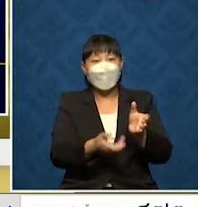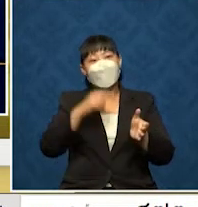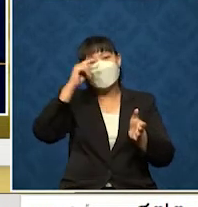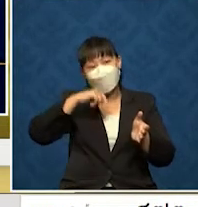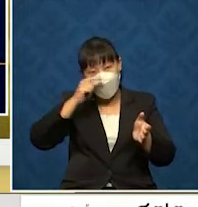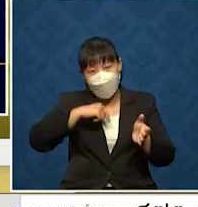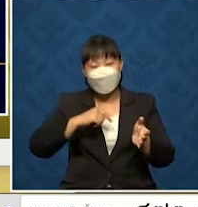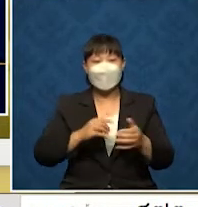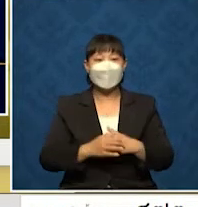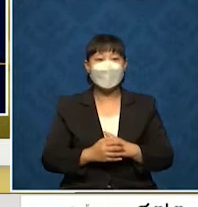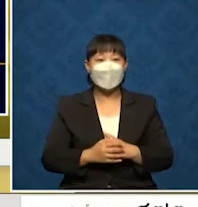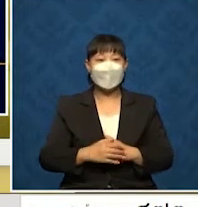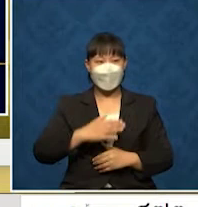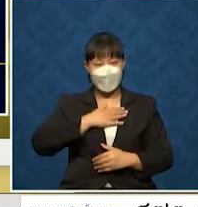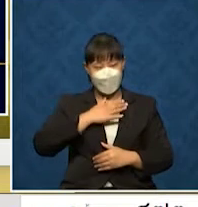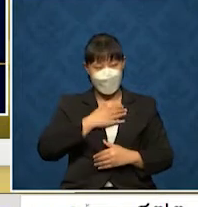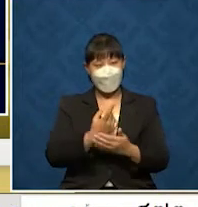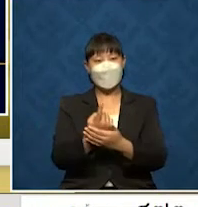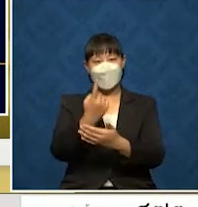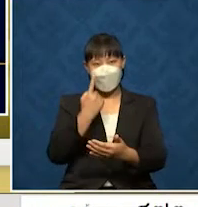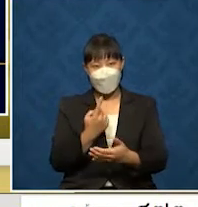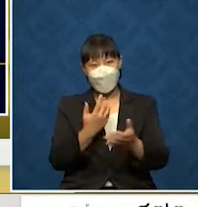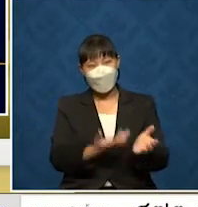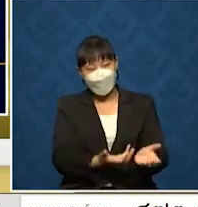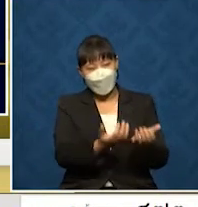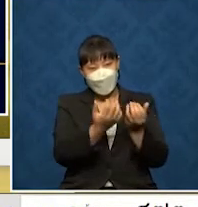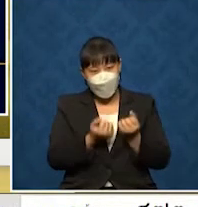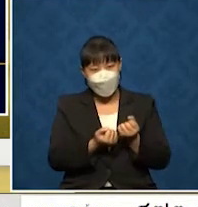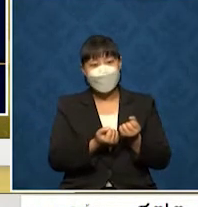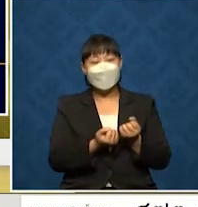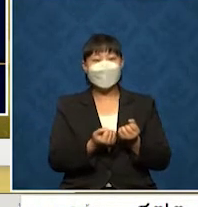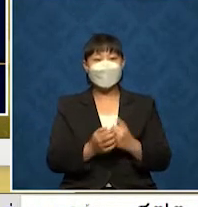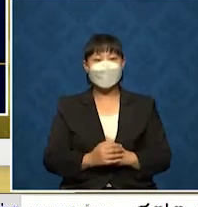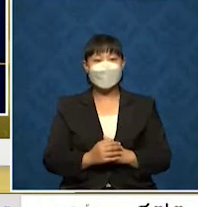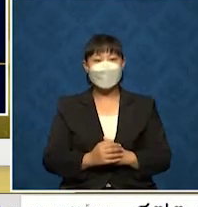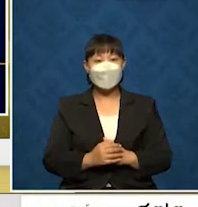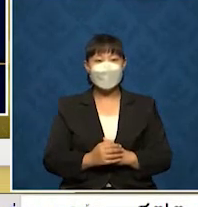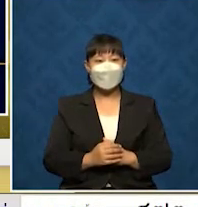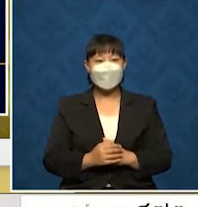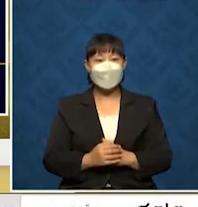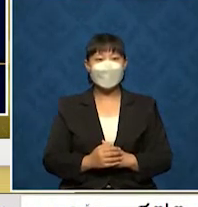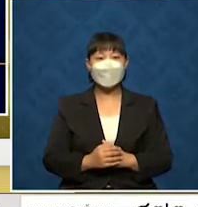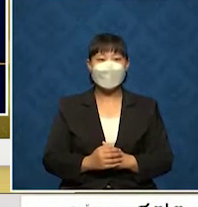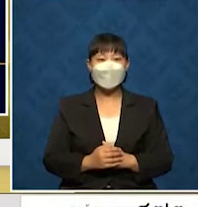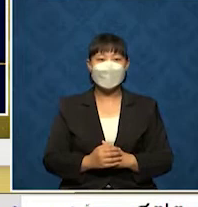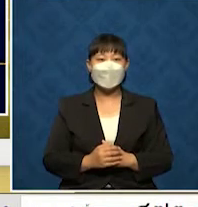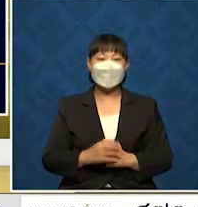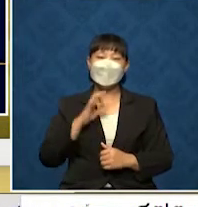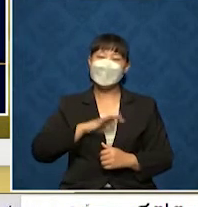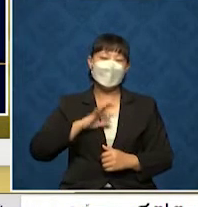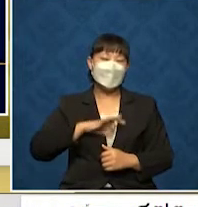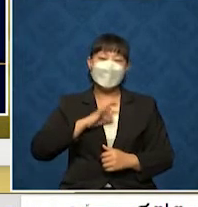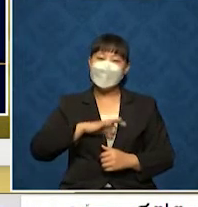ยผมเป็นตัวแทนรับโล่เกียรติยศนั้นด้วยความรู้สึก